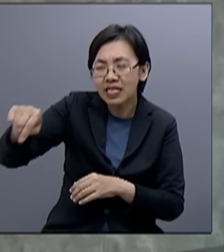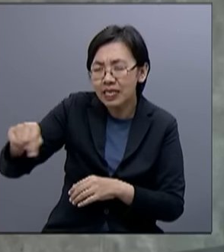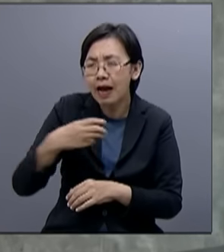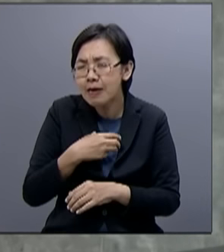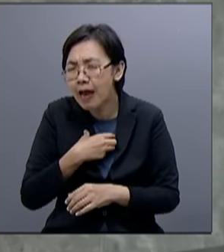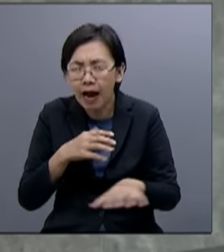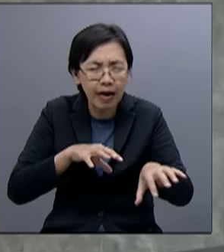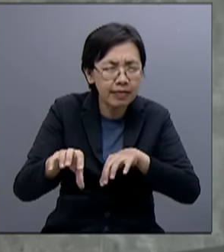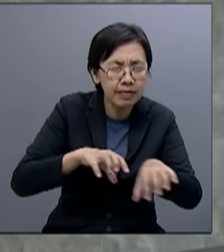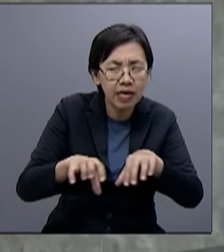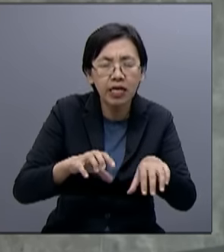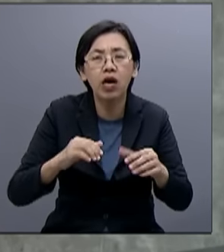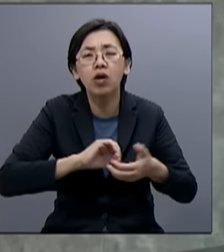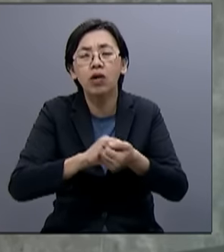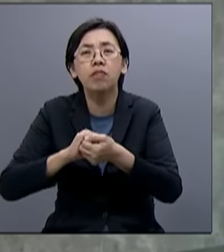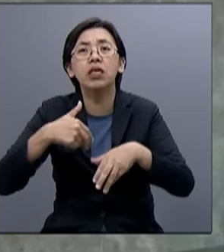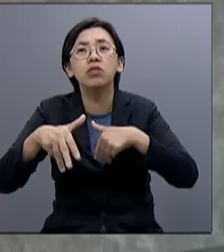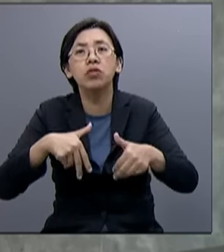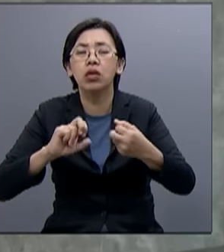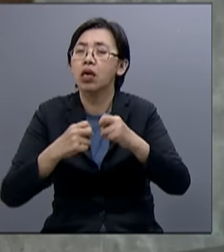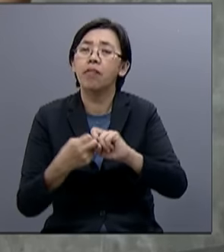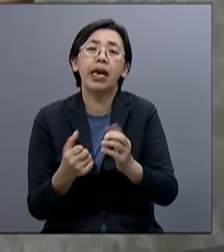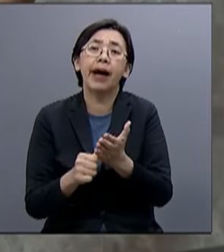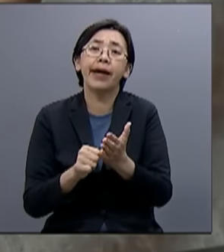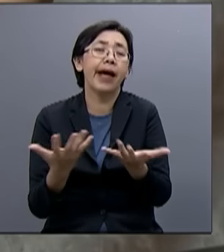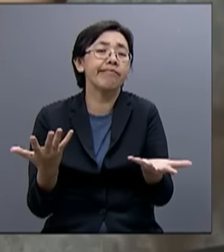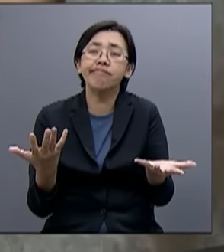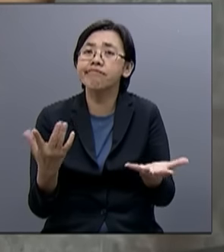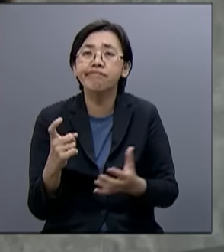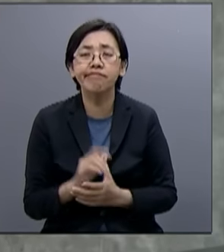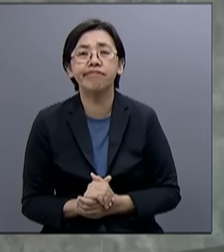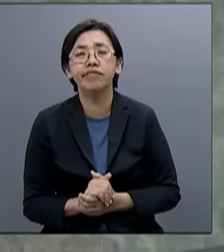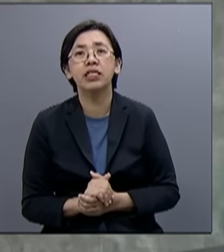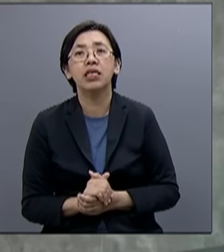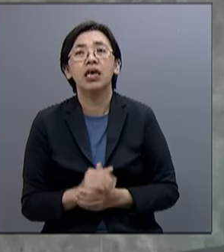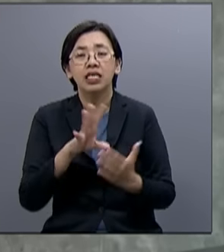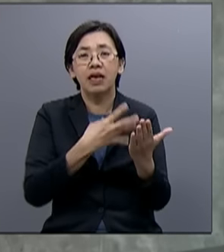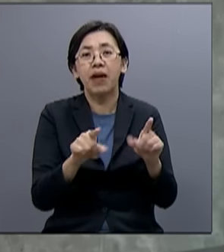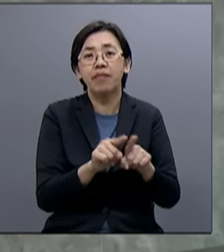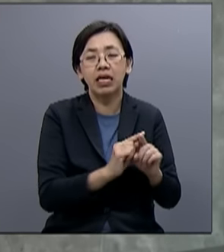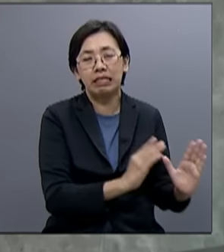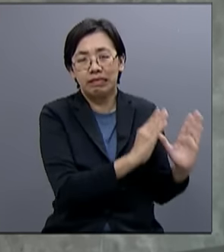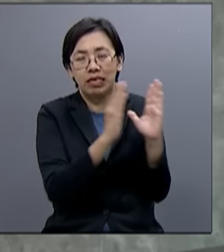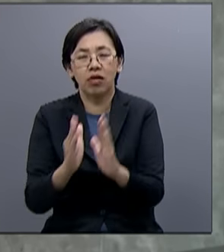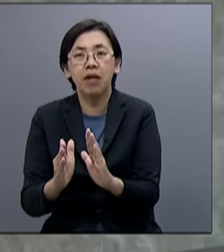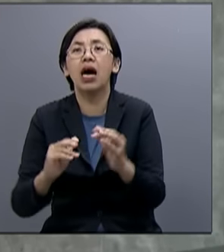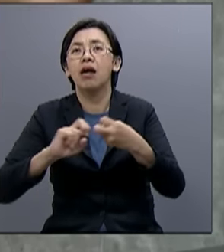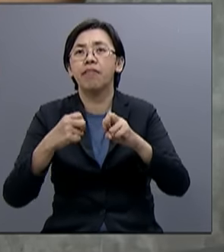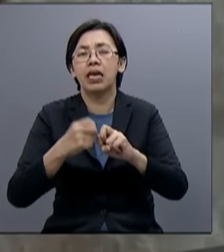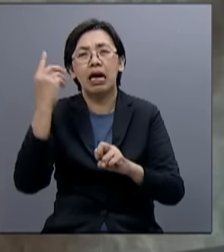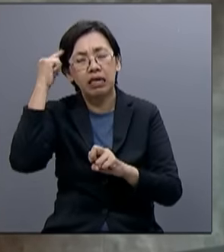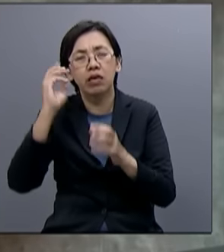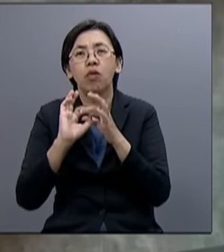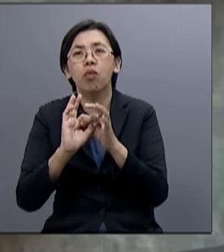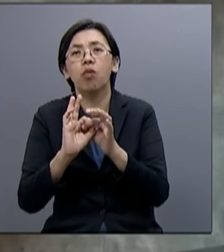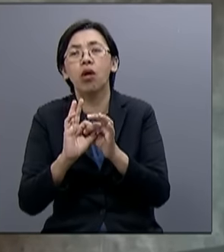ทางจัการรุปตชุมชนมัพังลง้วก็จะเอาม การเดียวกัททัลาดมาใช้อนนี้เป็ข้างบน แล้วเร